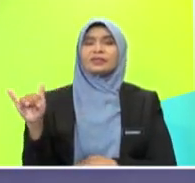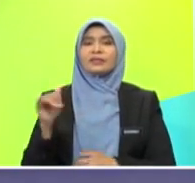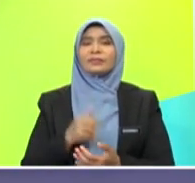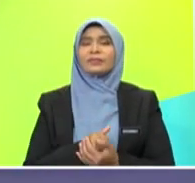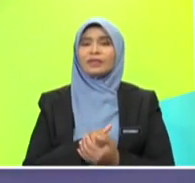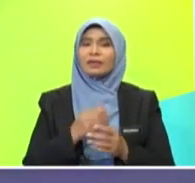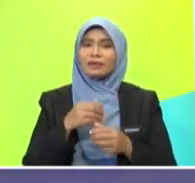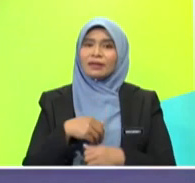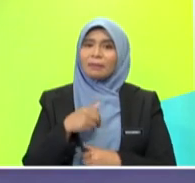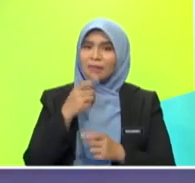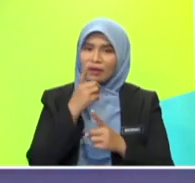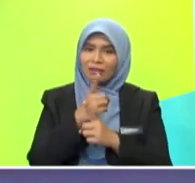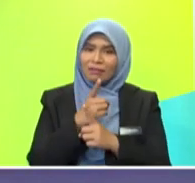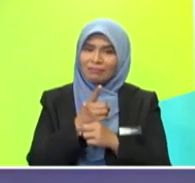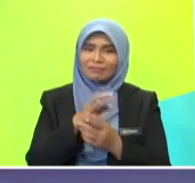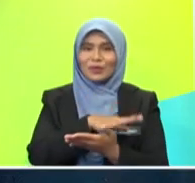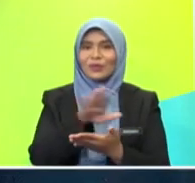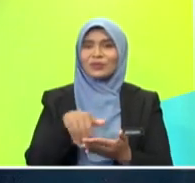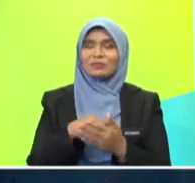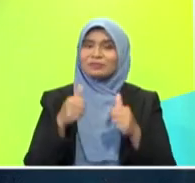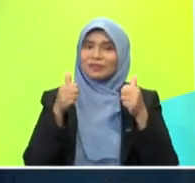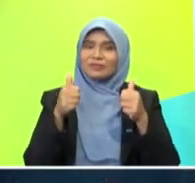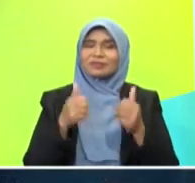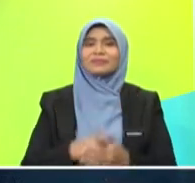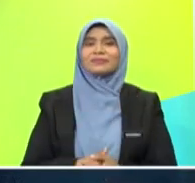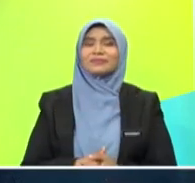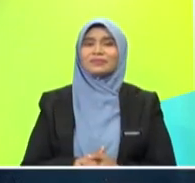betul semua Oke oke